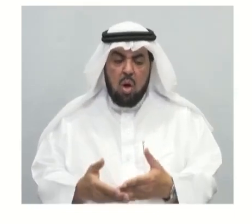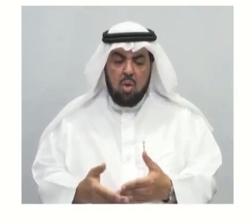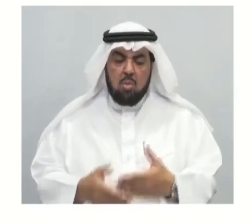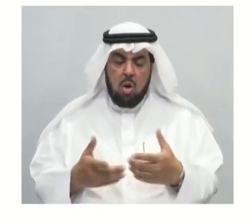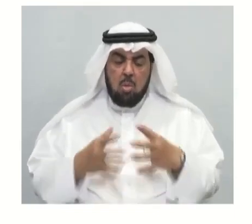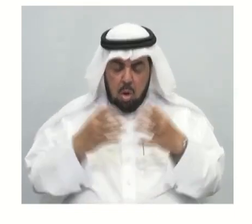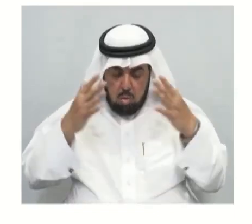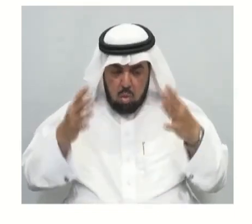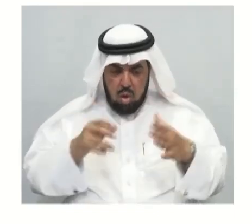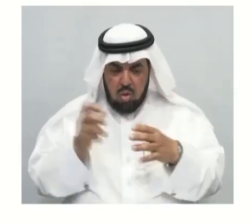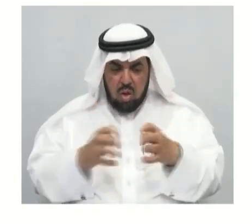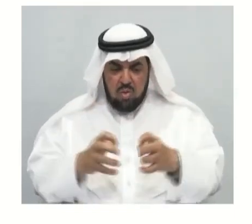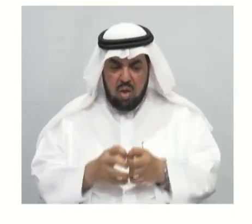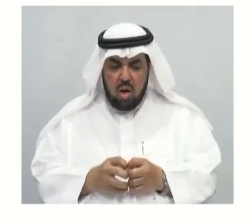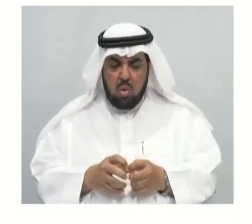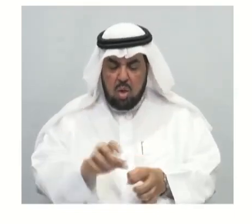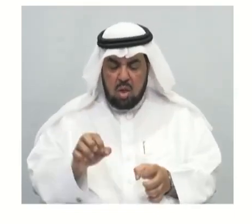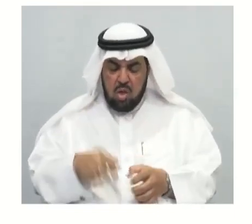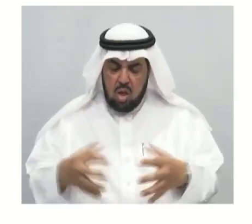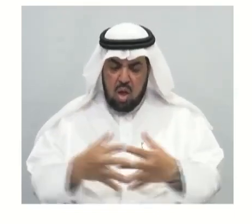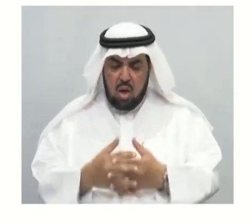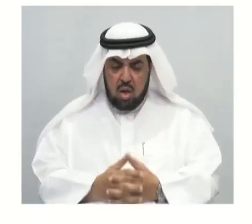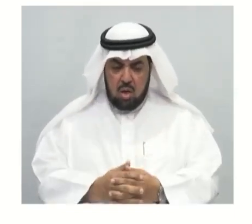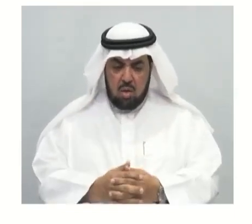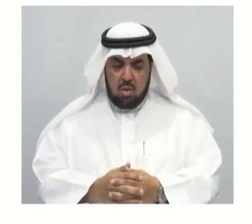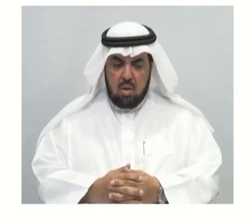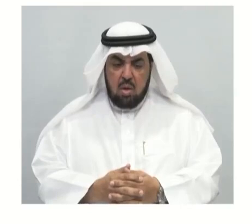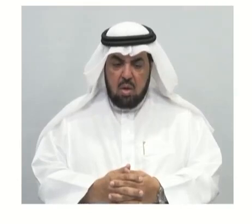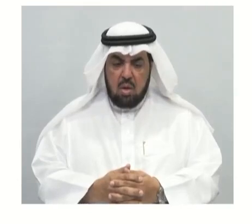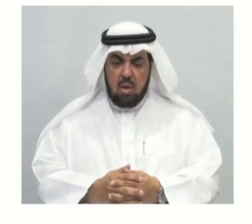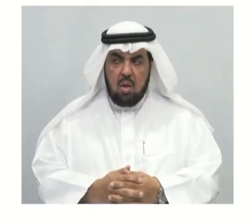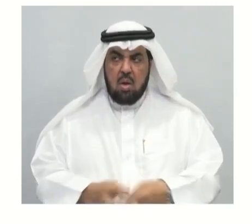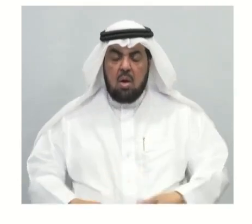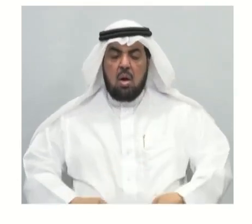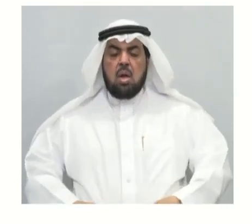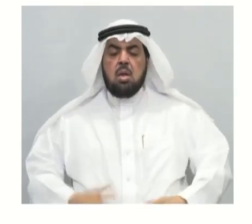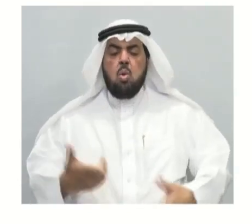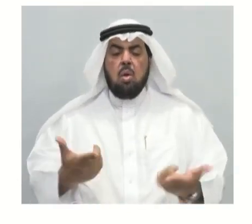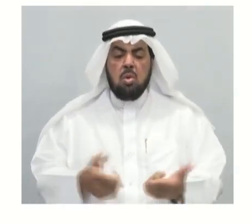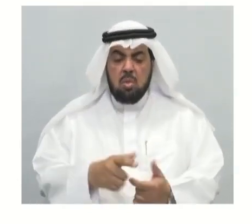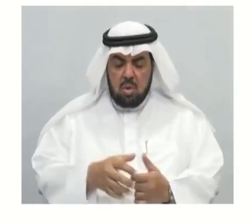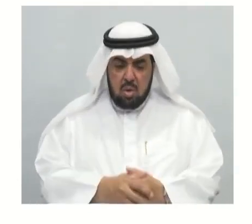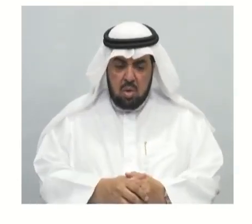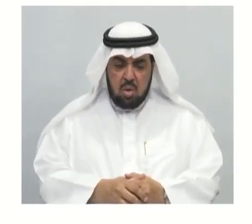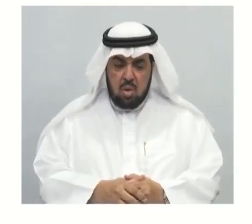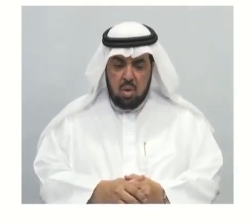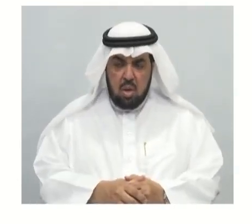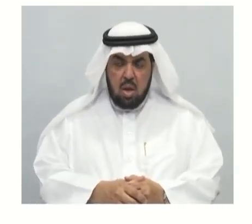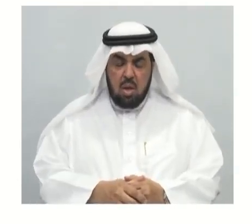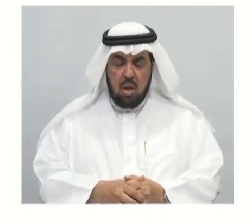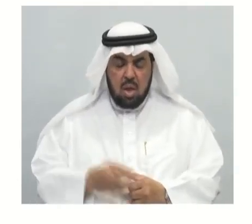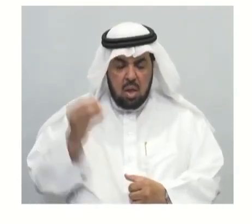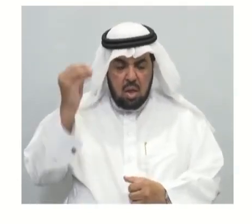ويقدم المعلومات والتفسيرات والاستنتاجات ذات العلاقه هذه تبع اي واحد منهم هذا